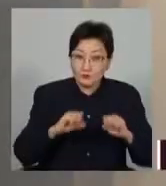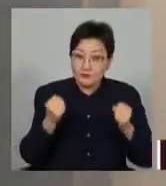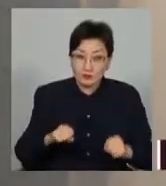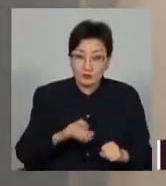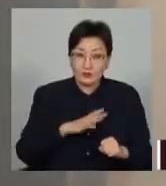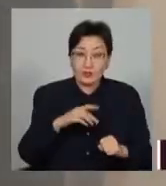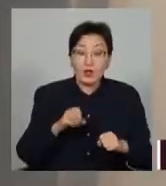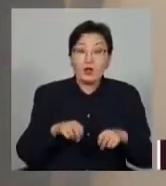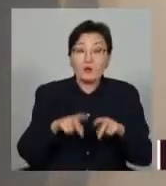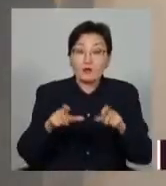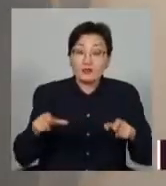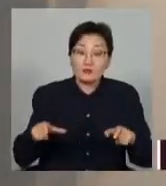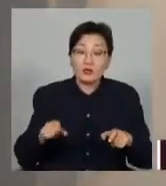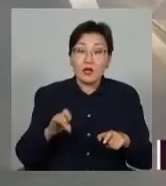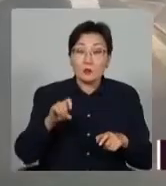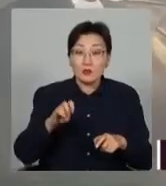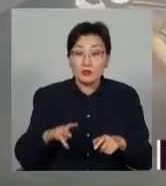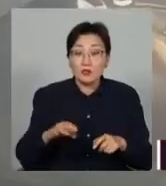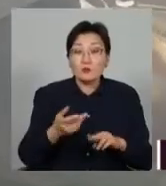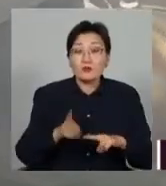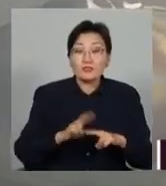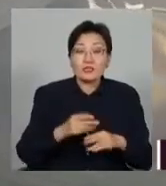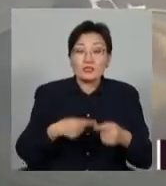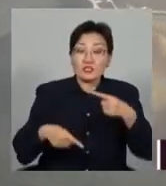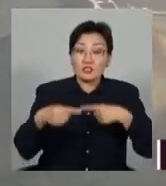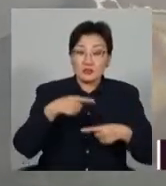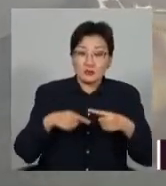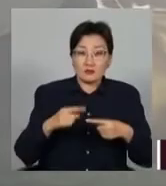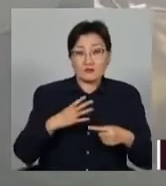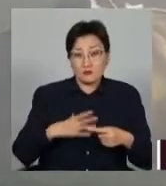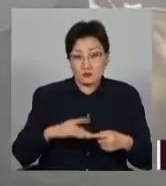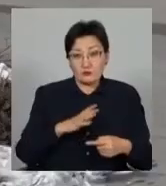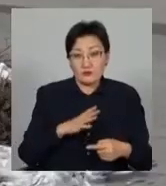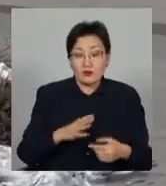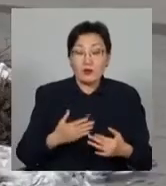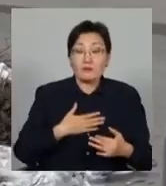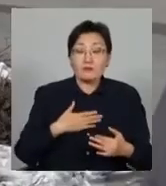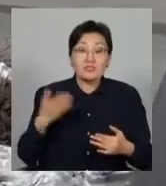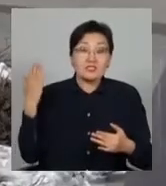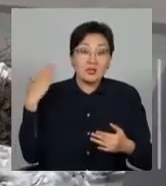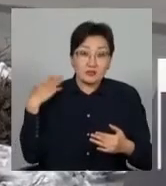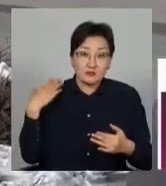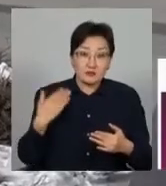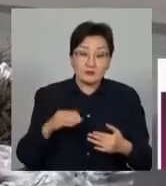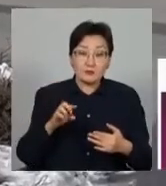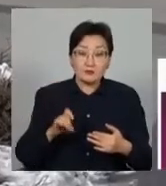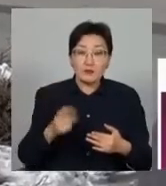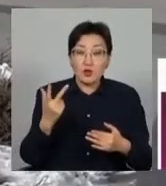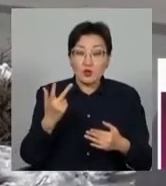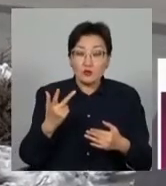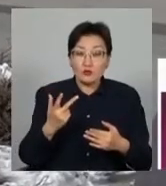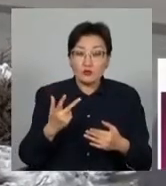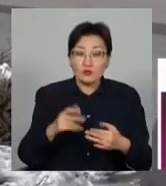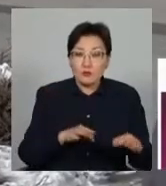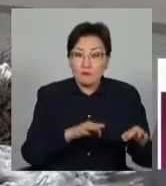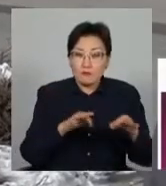мүмкін болмады дейді өрт сөндіруші Арман Садуақас. Сондықтан кері қайтуға тура келгенін айтады. Біздің артымыздан бір үш машина